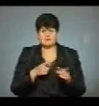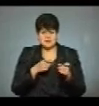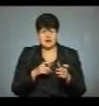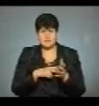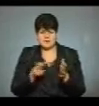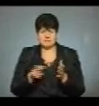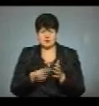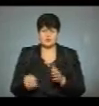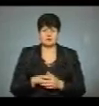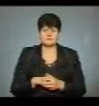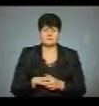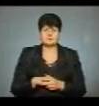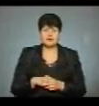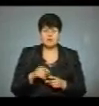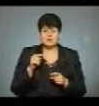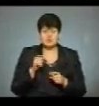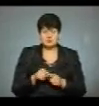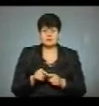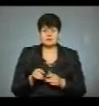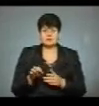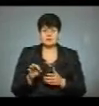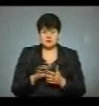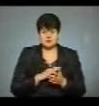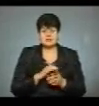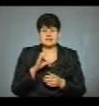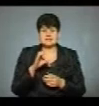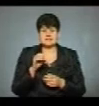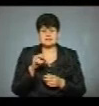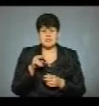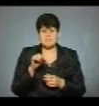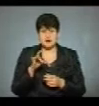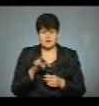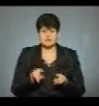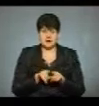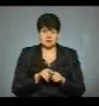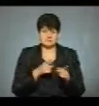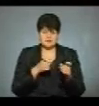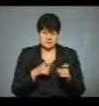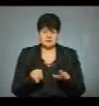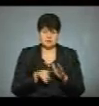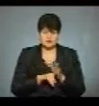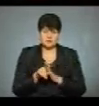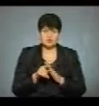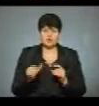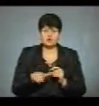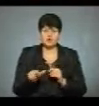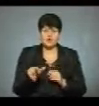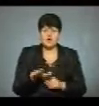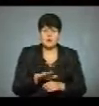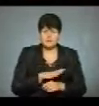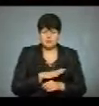зразу цього. Ну, і тут, звісно, і все переначали, нас зразу вже крити. Ну, правда, я, то дорога була